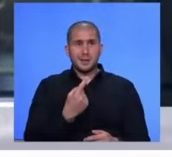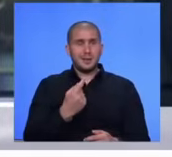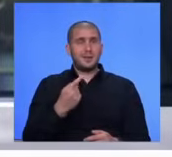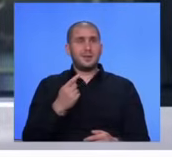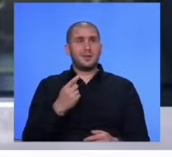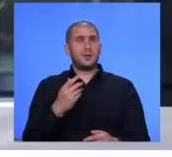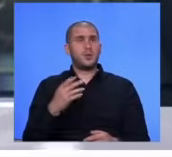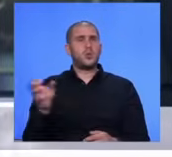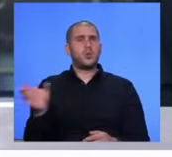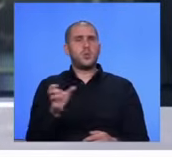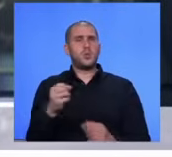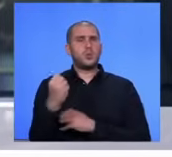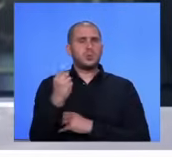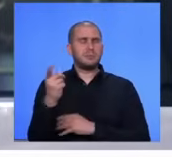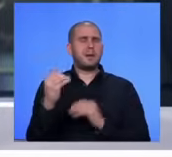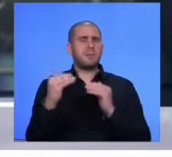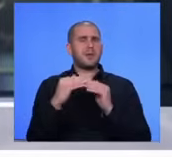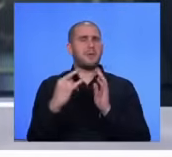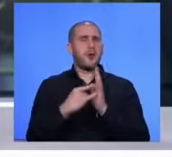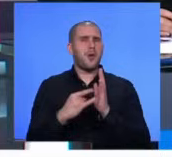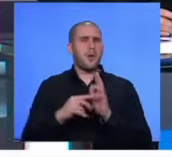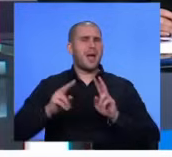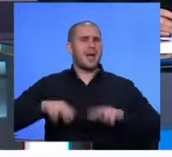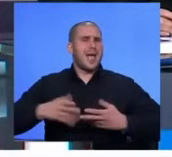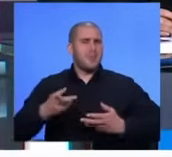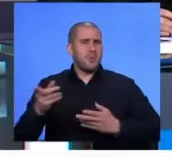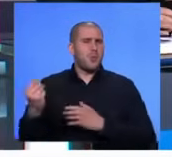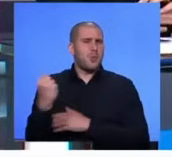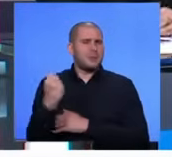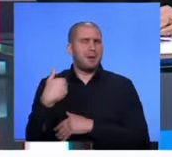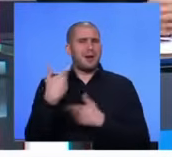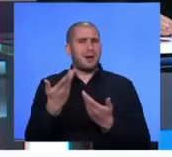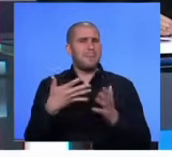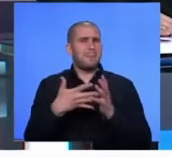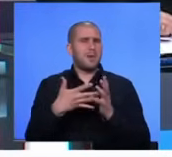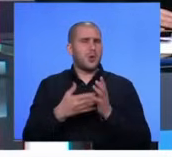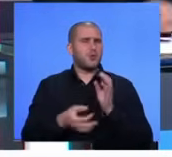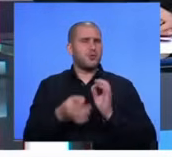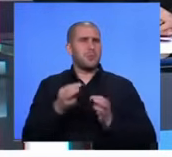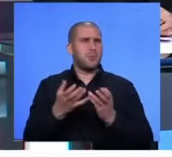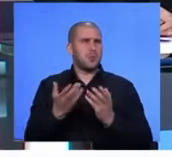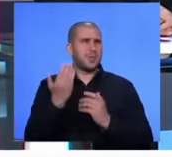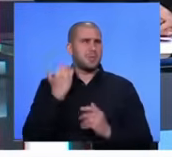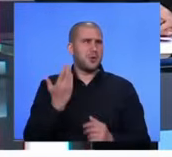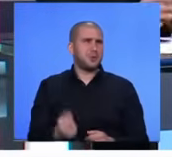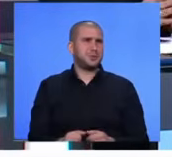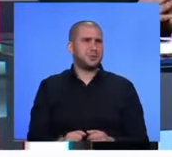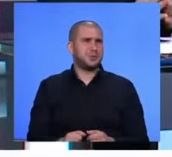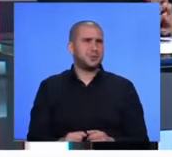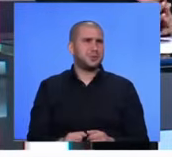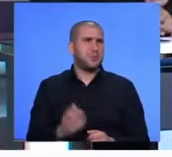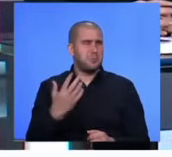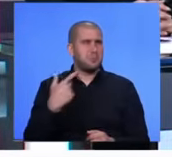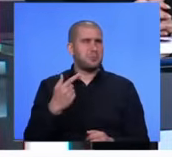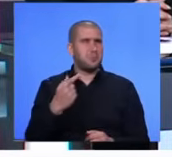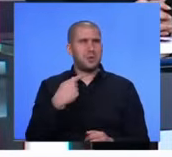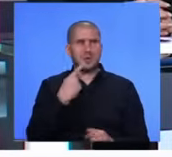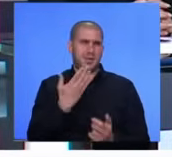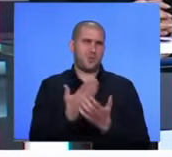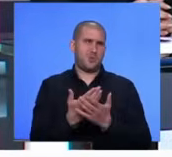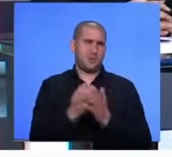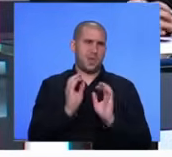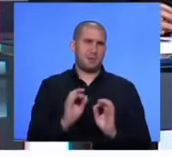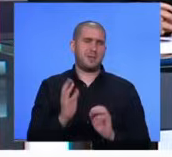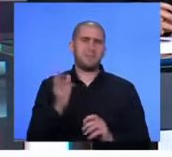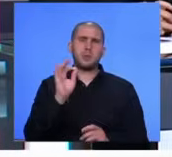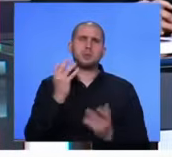כבוד השופט מודריק, הוא הוסמך על פי החוק הקיים, הוא הוסמך להעביר איזו ביקורת שיפוטית מראש. בוא נצמד לעובדות. באחוזים כמה